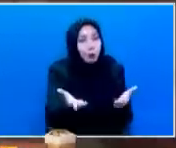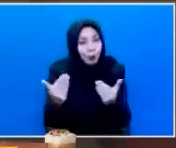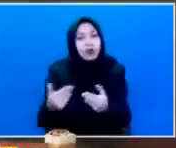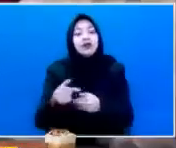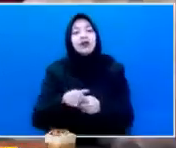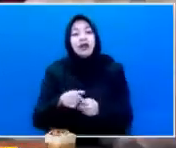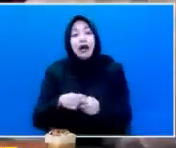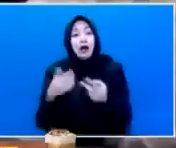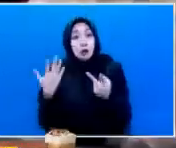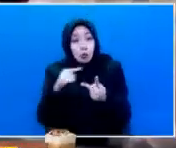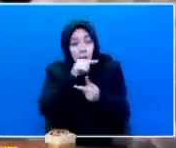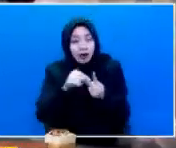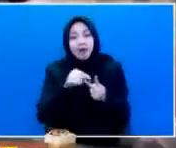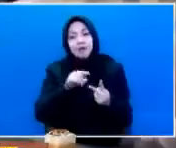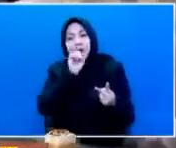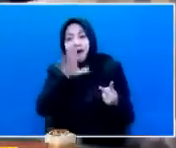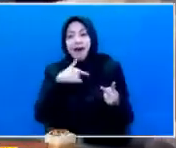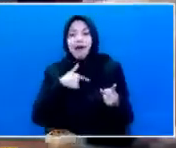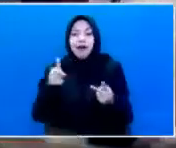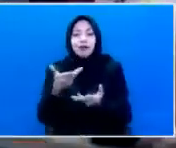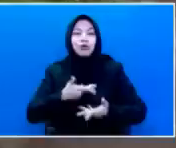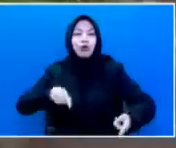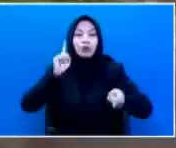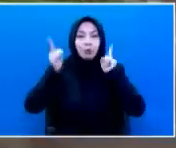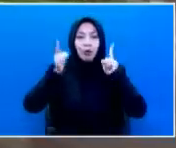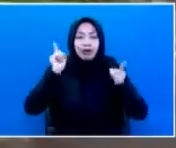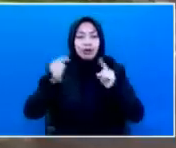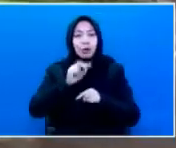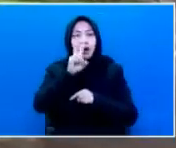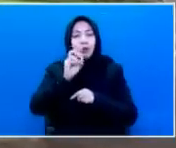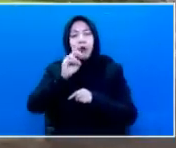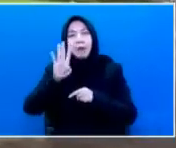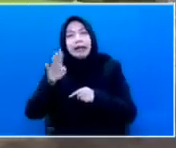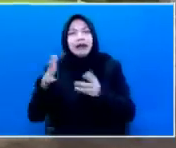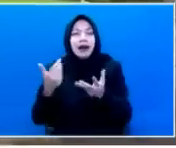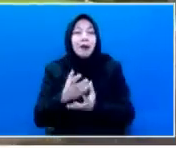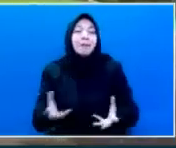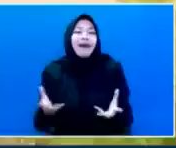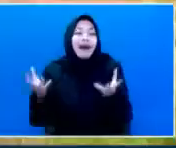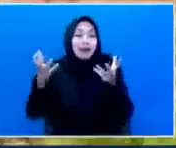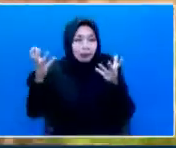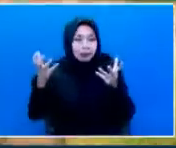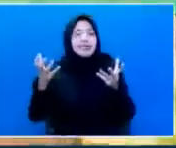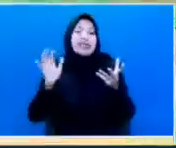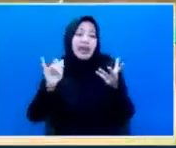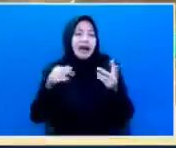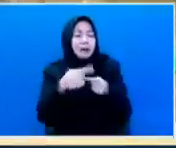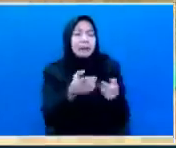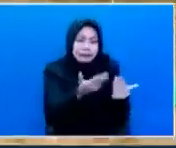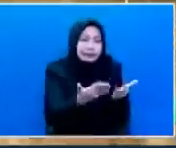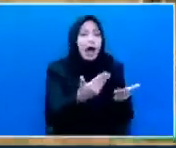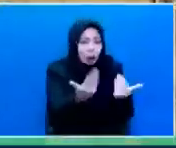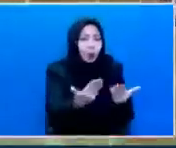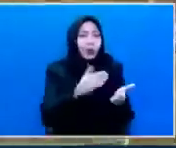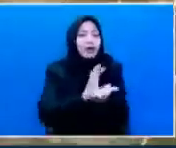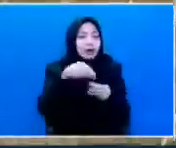politik menjelang Pemilu 2024 Ia pun menggaransi agar pengusaha tidak takut berinvestasi di